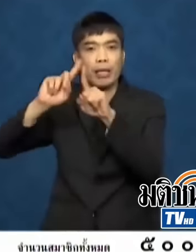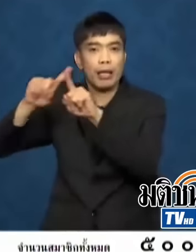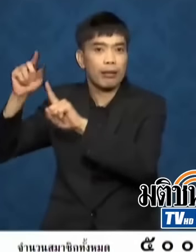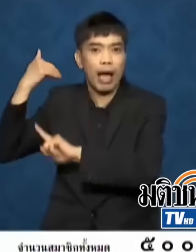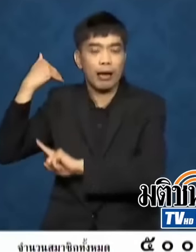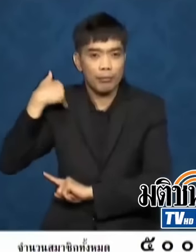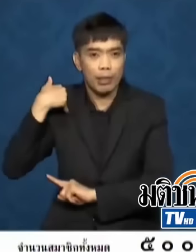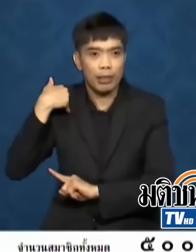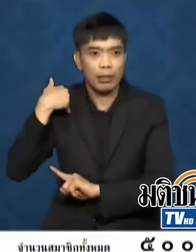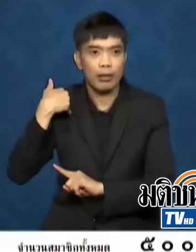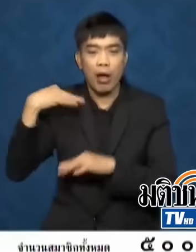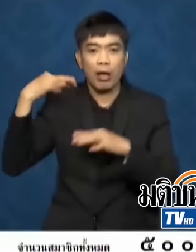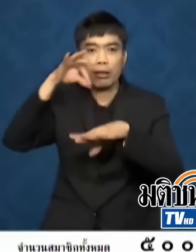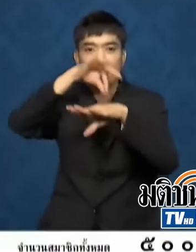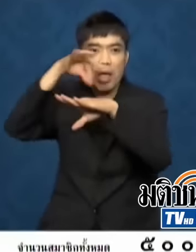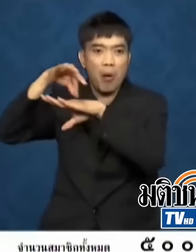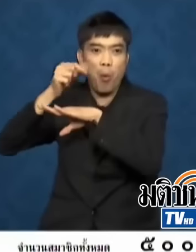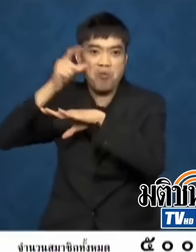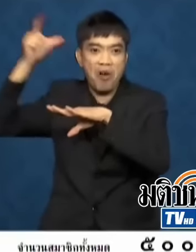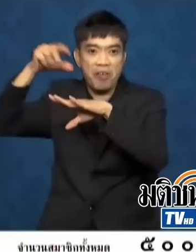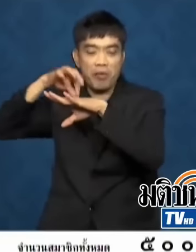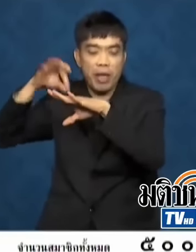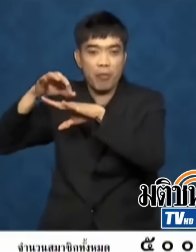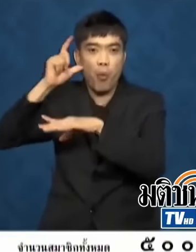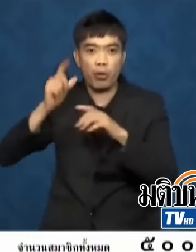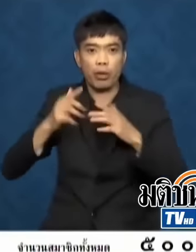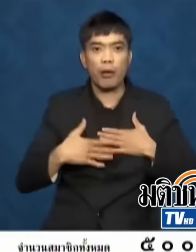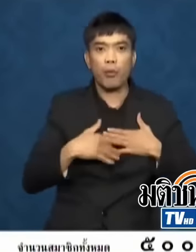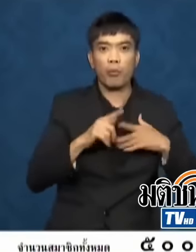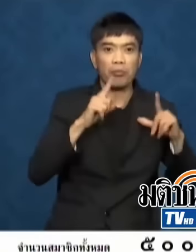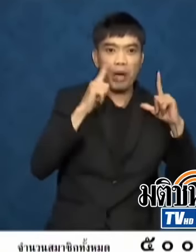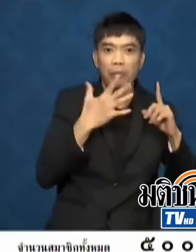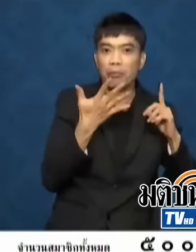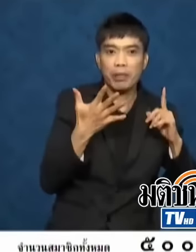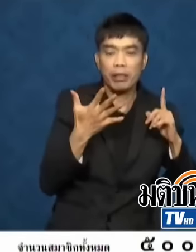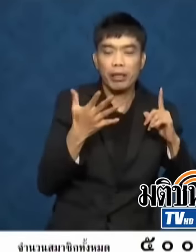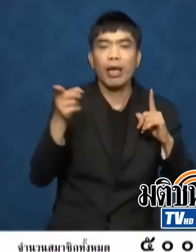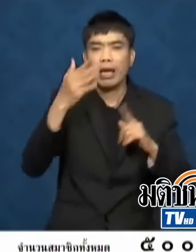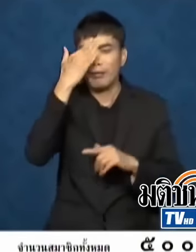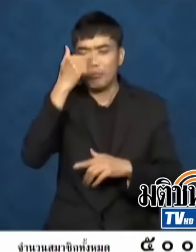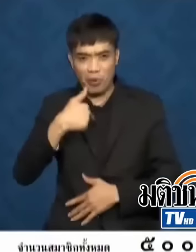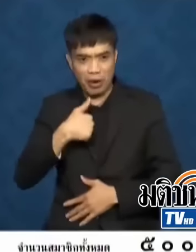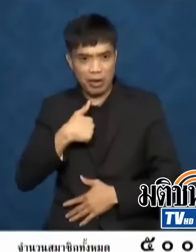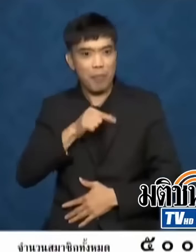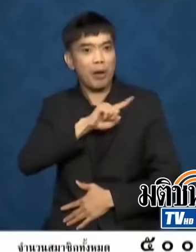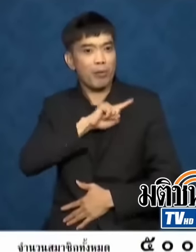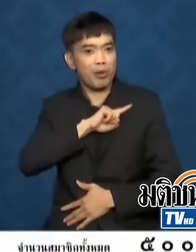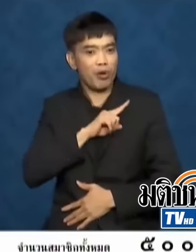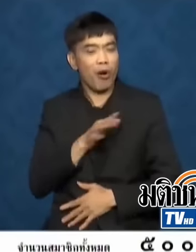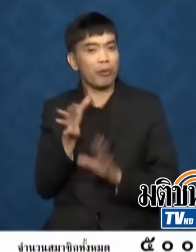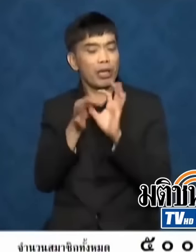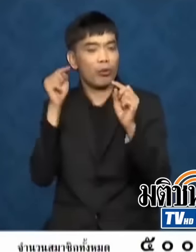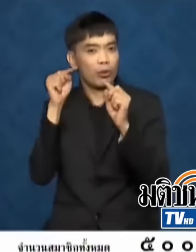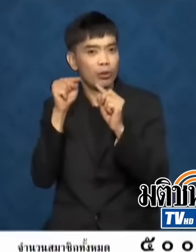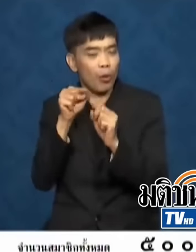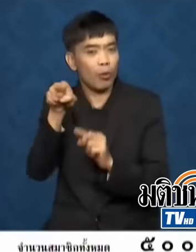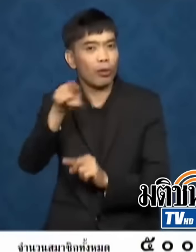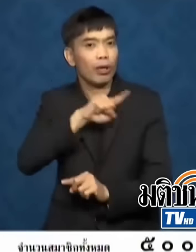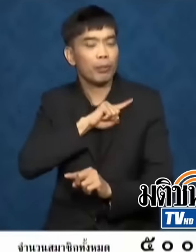อยู่ยศอื่นๆเต็มไปหมดครับฉะนั้นถ้าจะพยายามจะอย่าสื่อสารที่เสมือนว่าผมเป็นคนกุมประเด็นในการประชุม